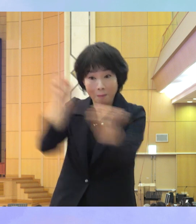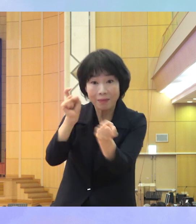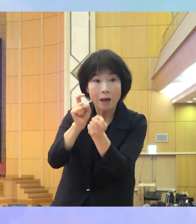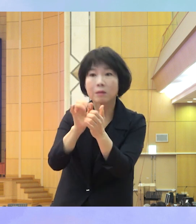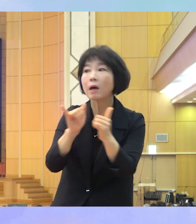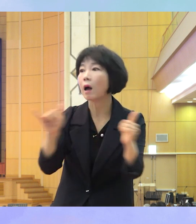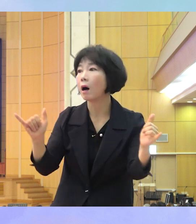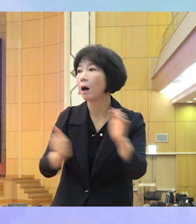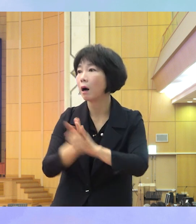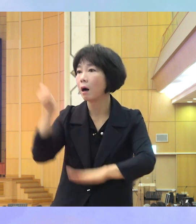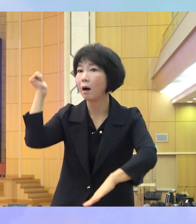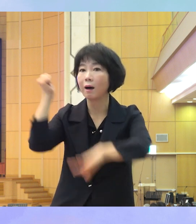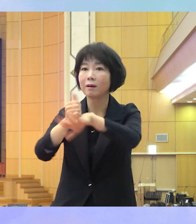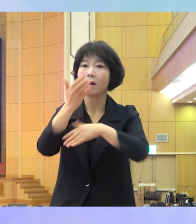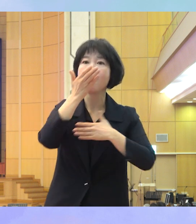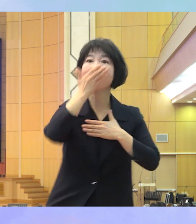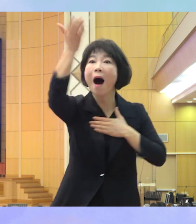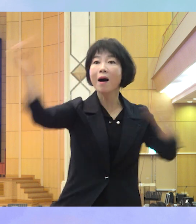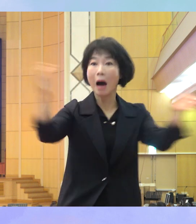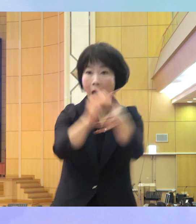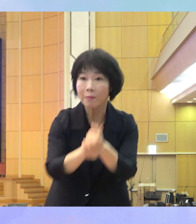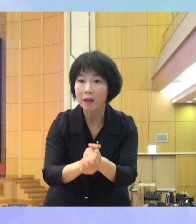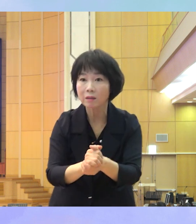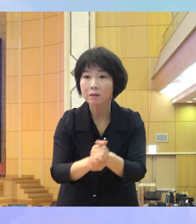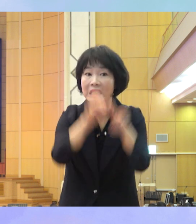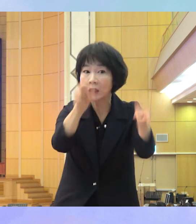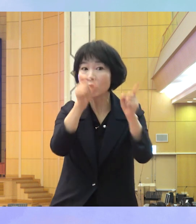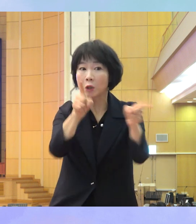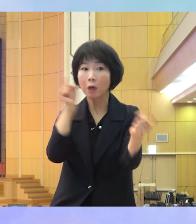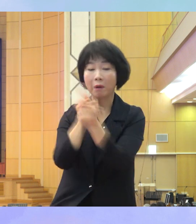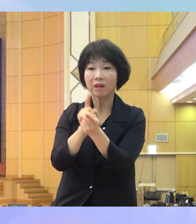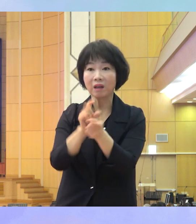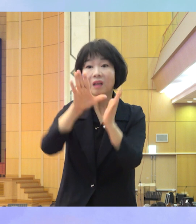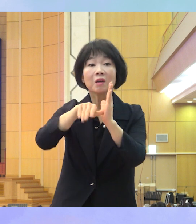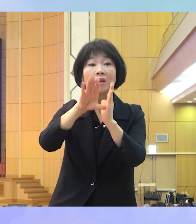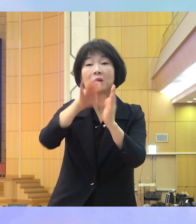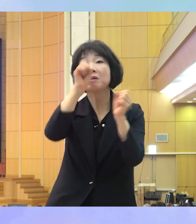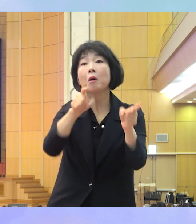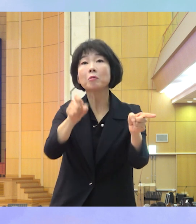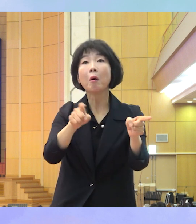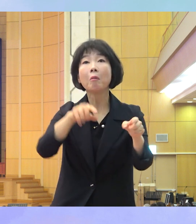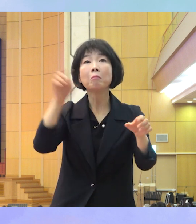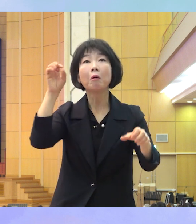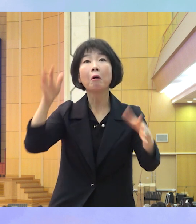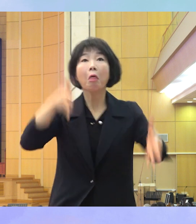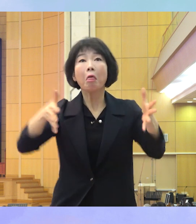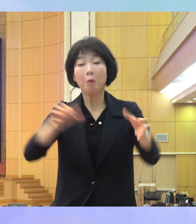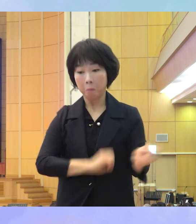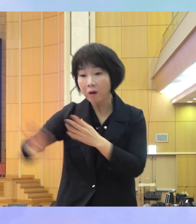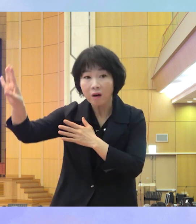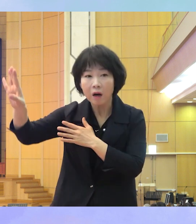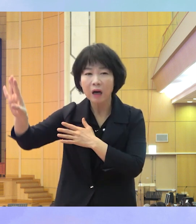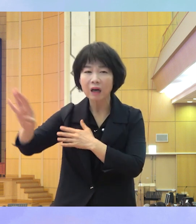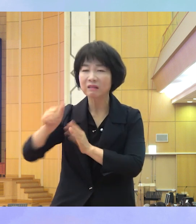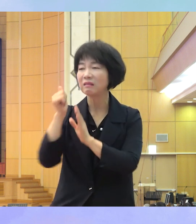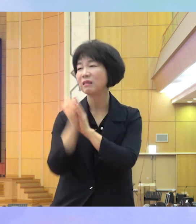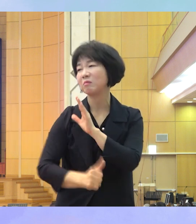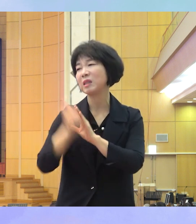만난 사람들은 성공할 것이고 때를 놓치면 실패하고 마는 것입니다.